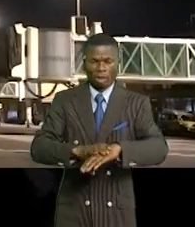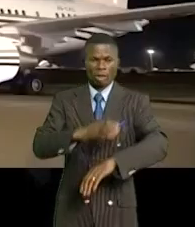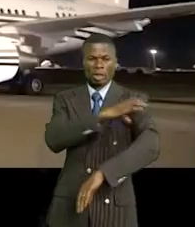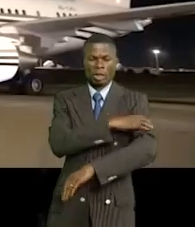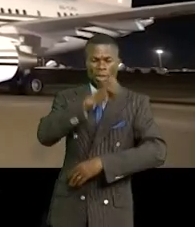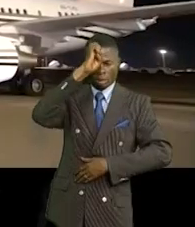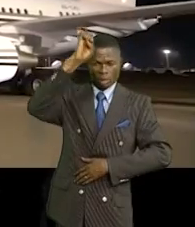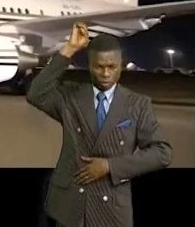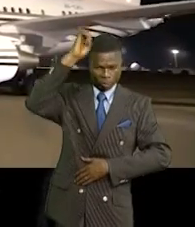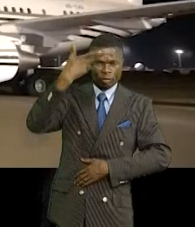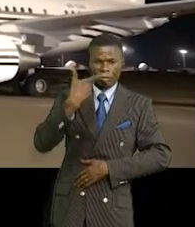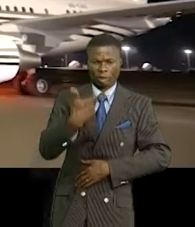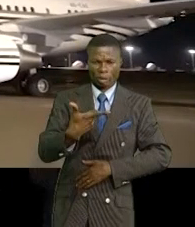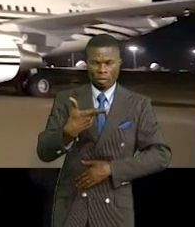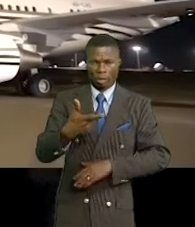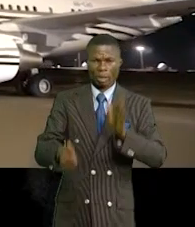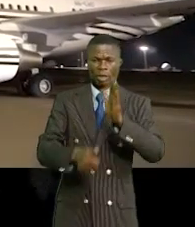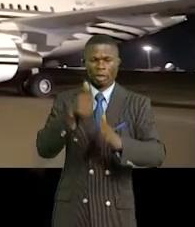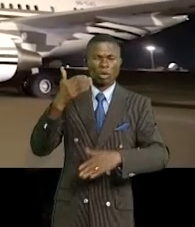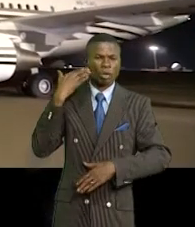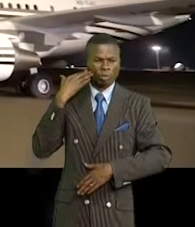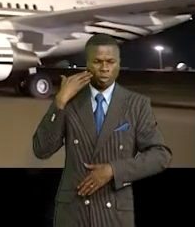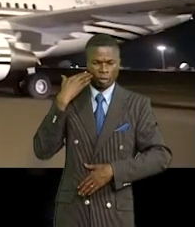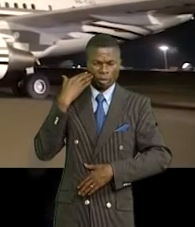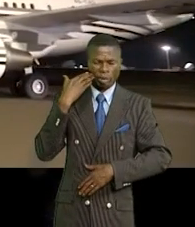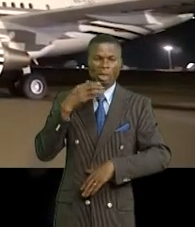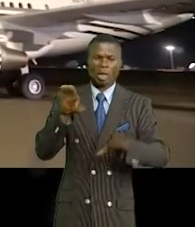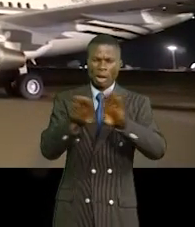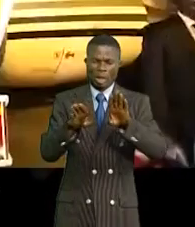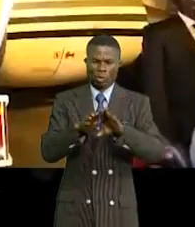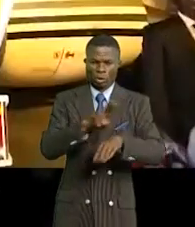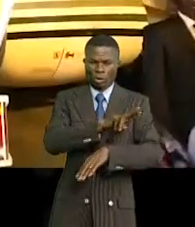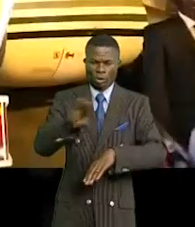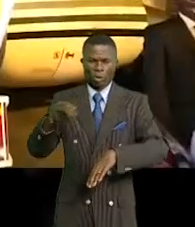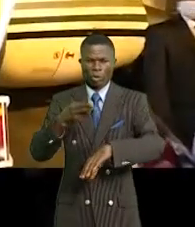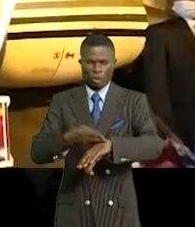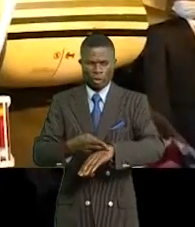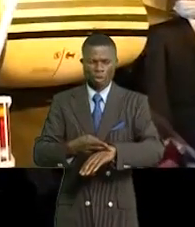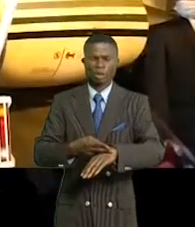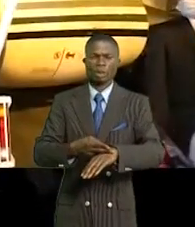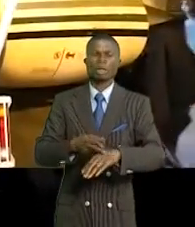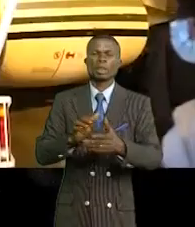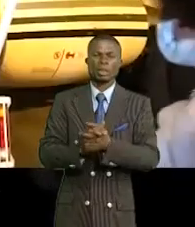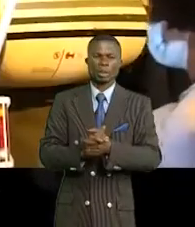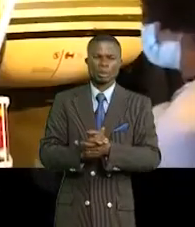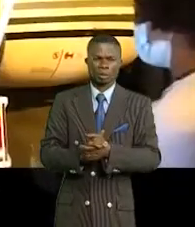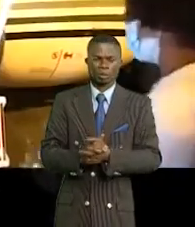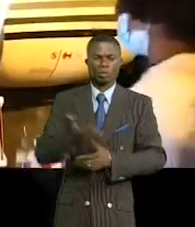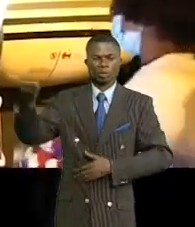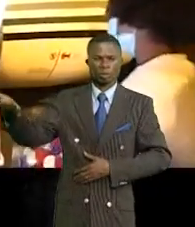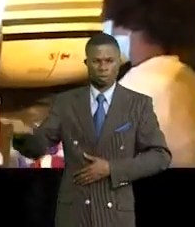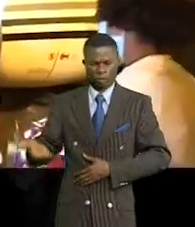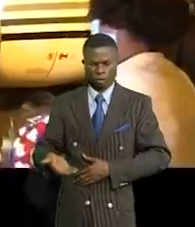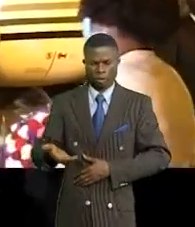ce mardi 11 mai 2021 à 2h10. Deux heures de moins à Kinshasa. Il a été salué au